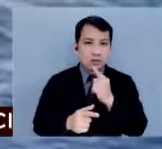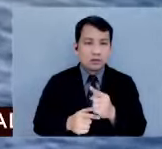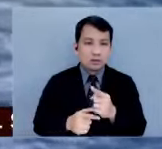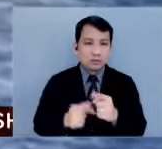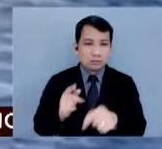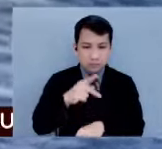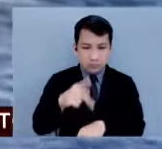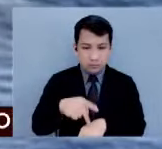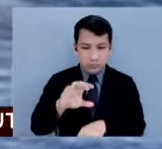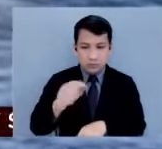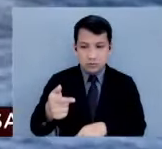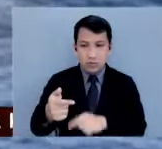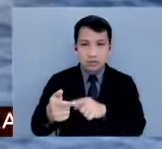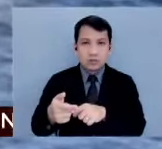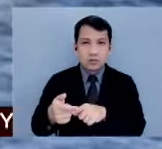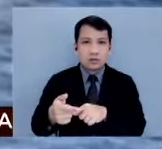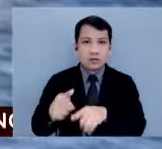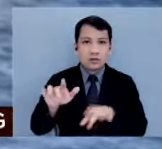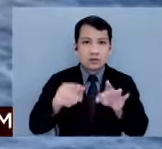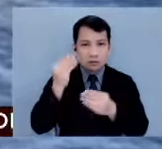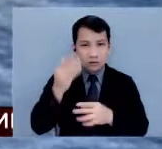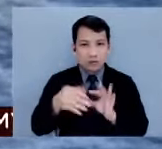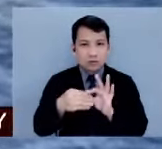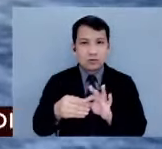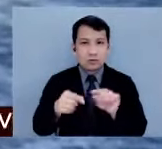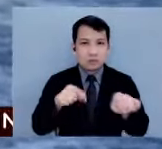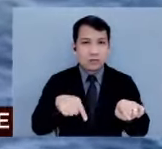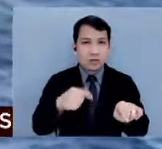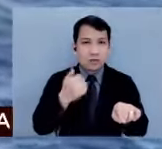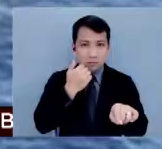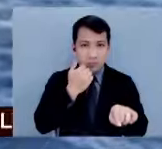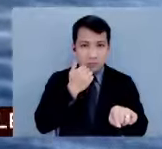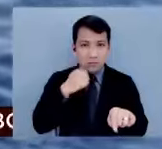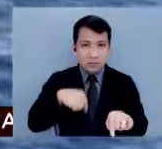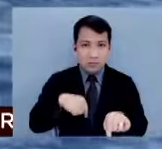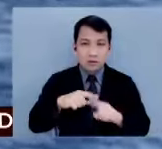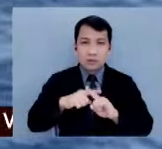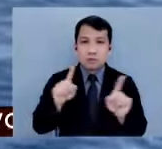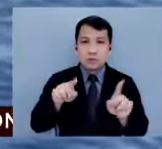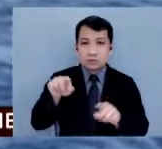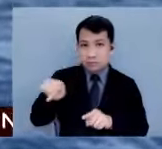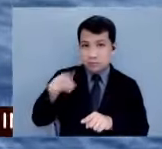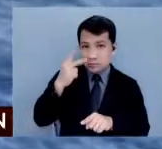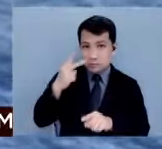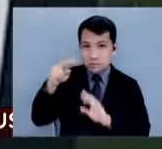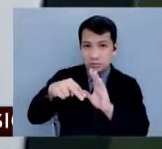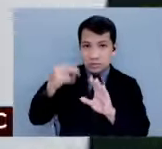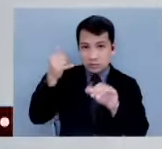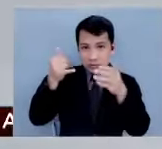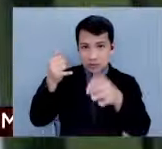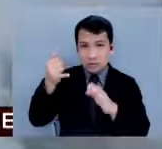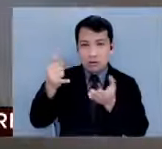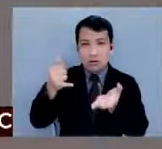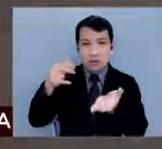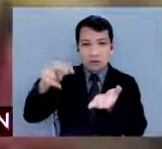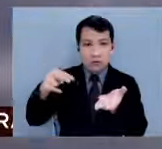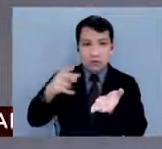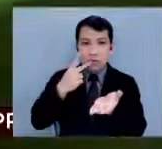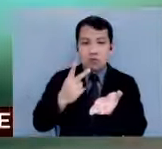Guard. Taktika ng China na palabasin tayo ang may kasalanan. Kahit kitang-kita naman sa mga video kung sino ang tunay na